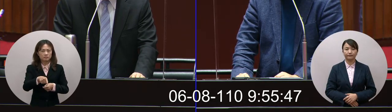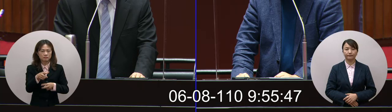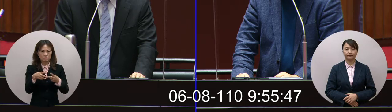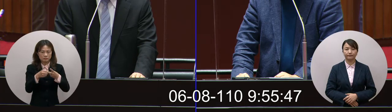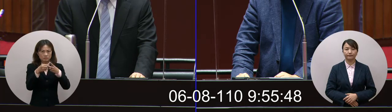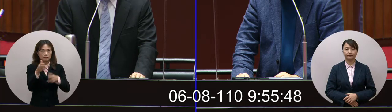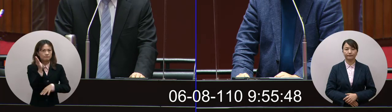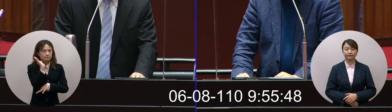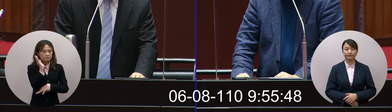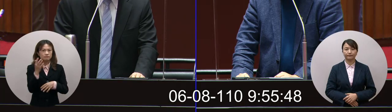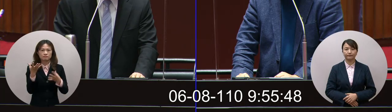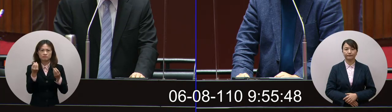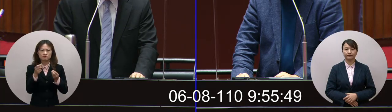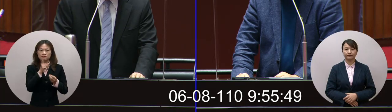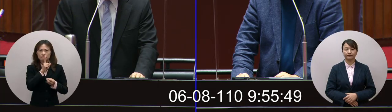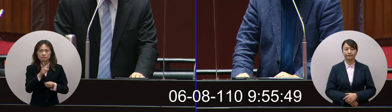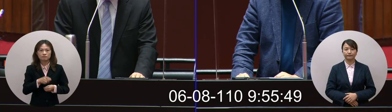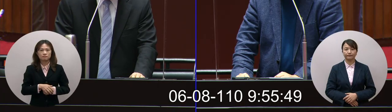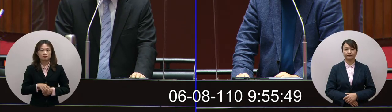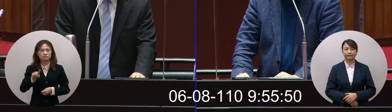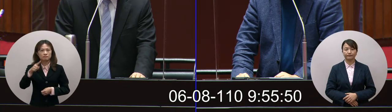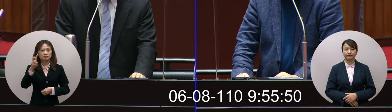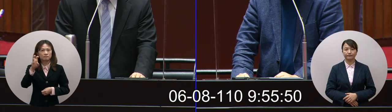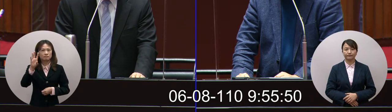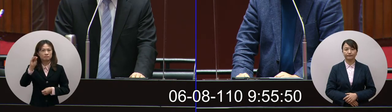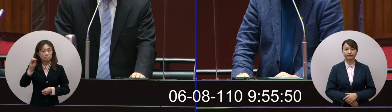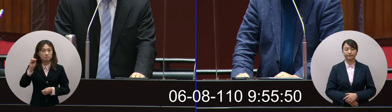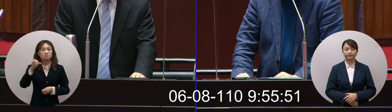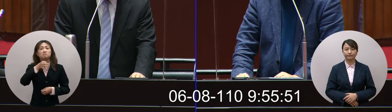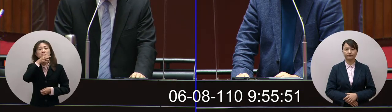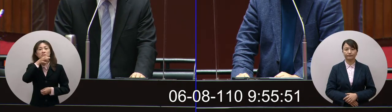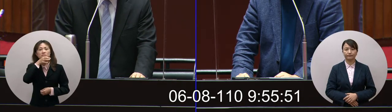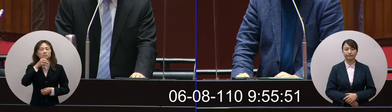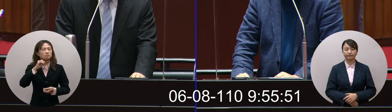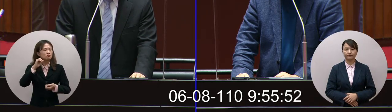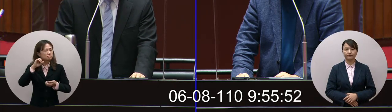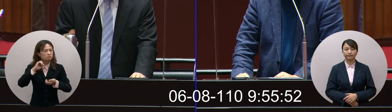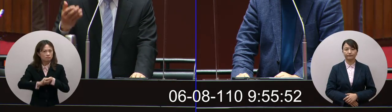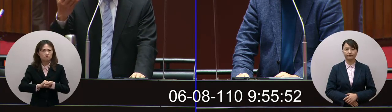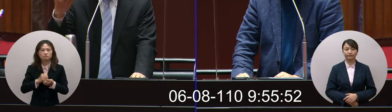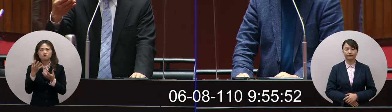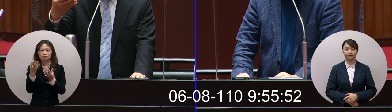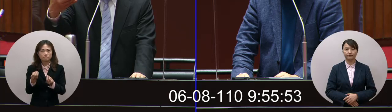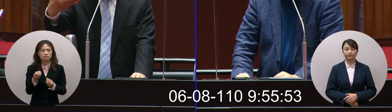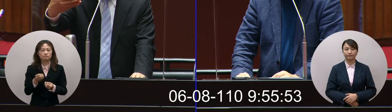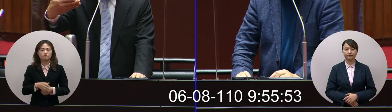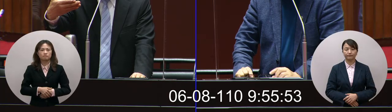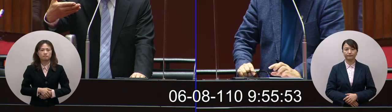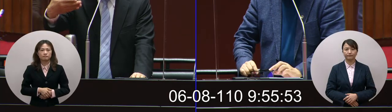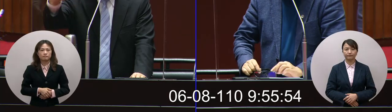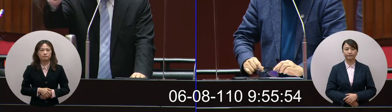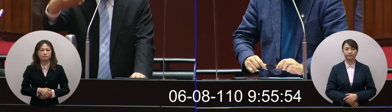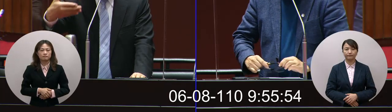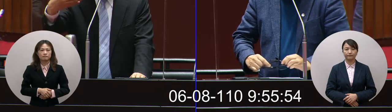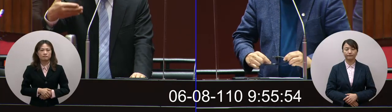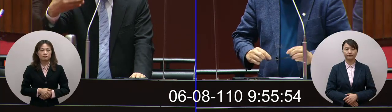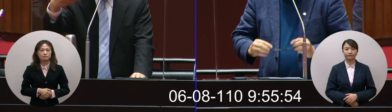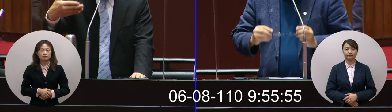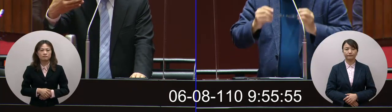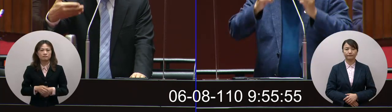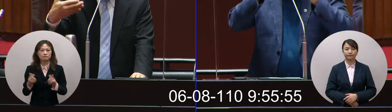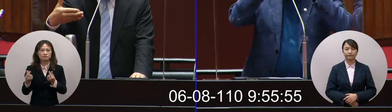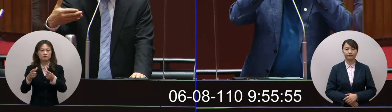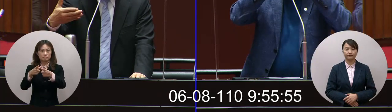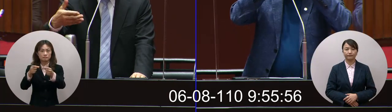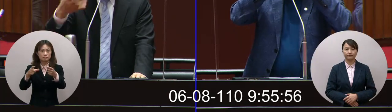表示，说啊124万剂就够了，绝没有这样说。事实照日本外相所讲